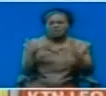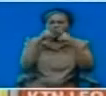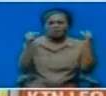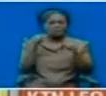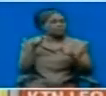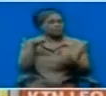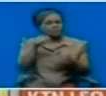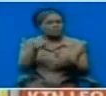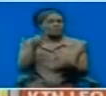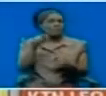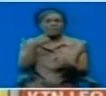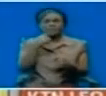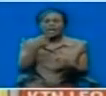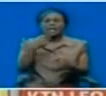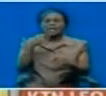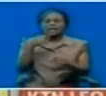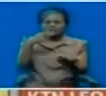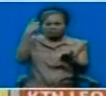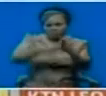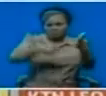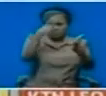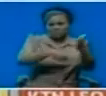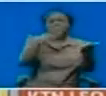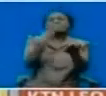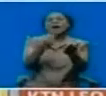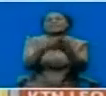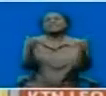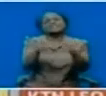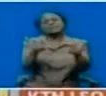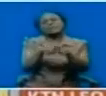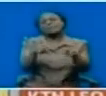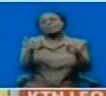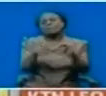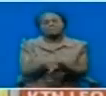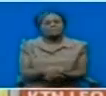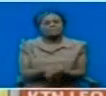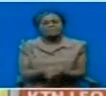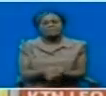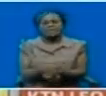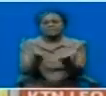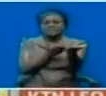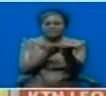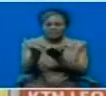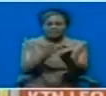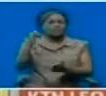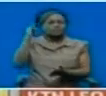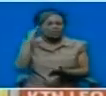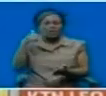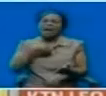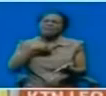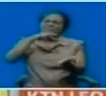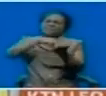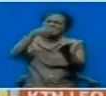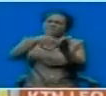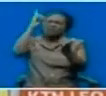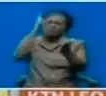tunasikiaga inakula pesa na labda hiyo voice haitaenda. Na huduma hii kwenye simu huwa na maana gani